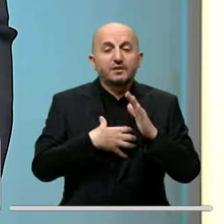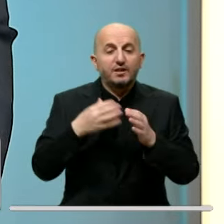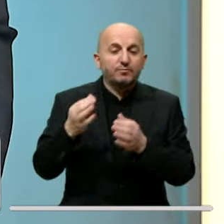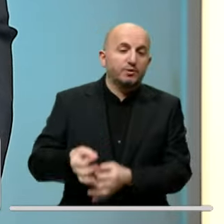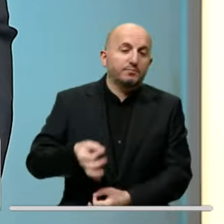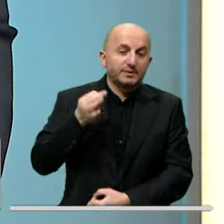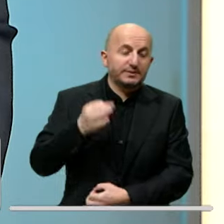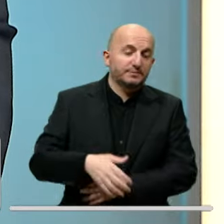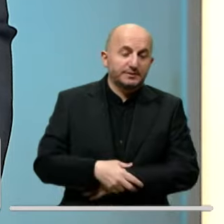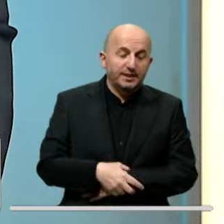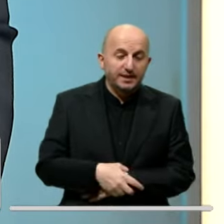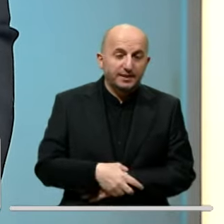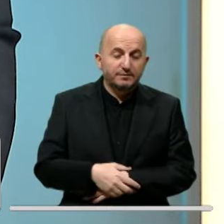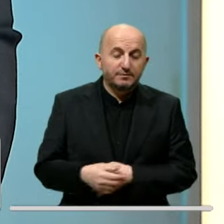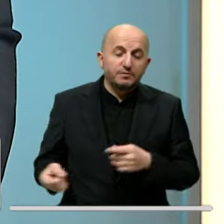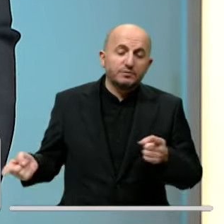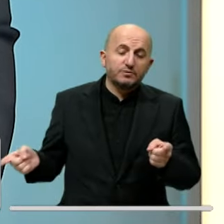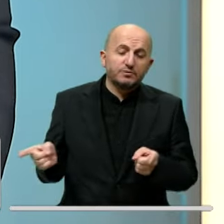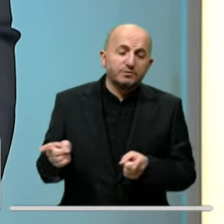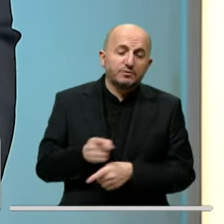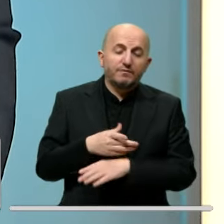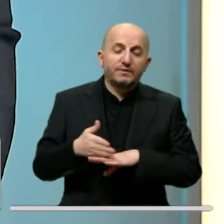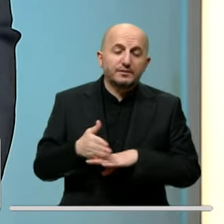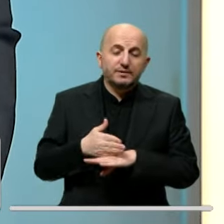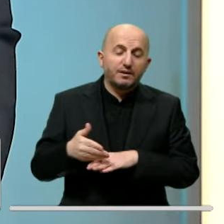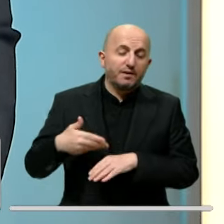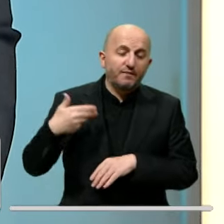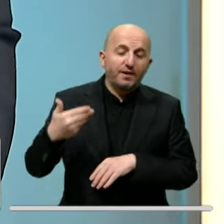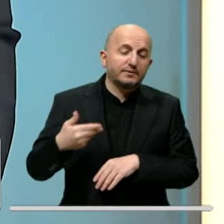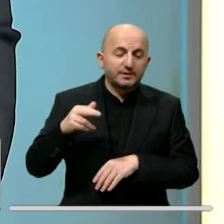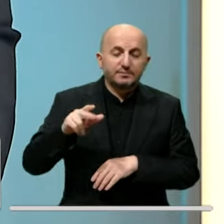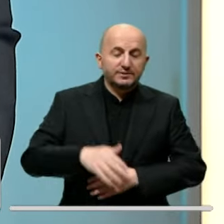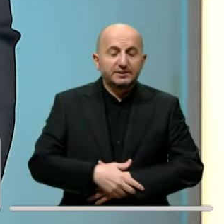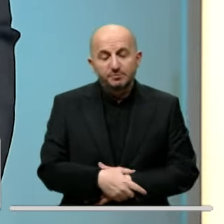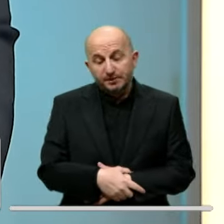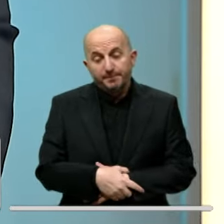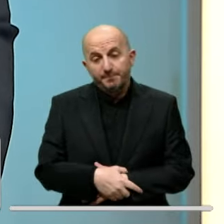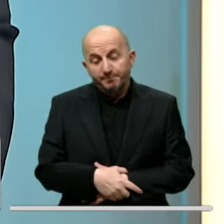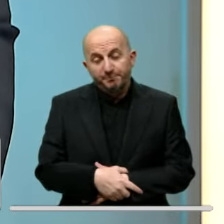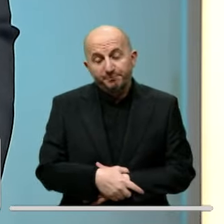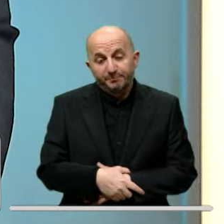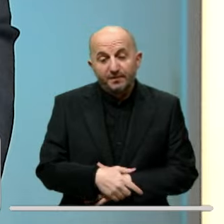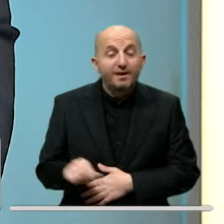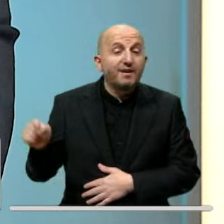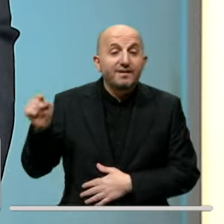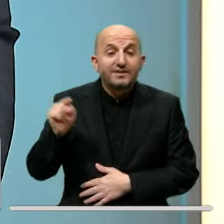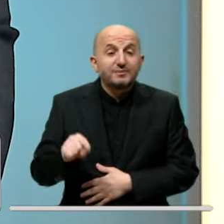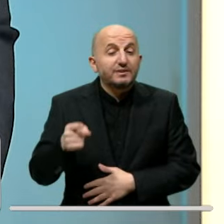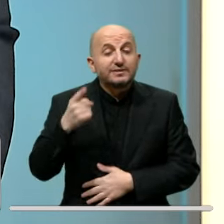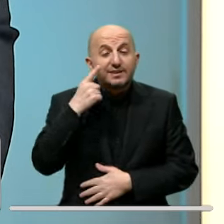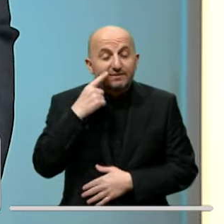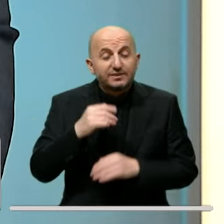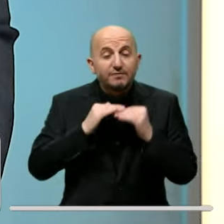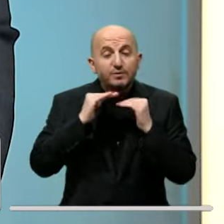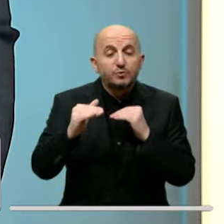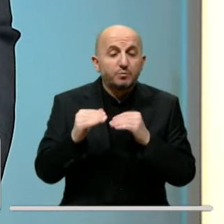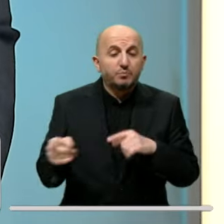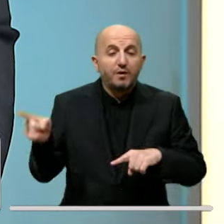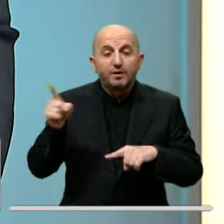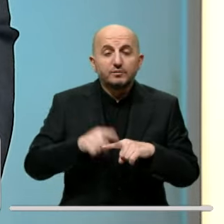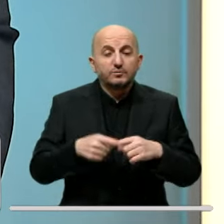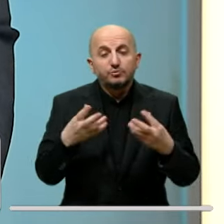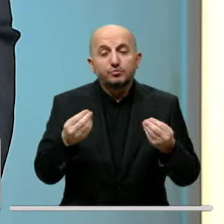kimse. Çeşitli vesilelerde ifade ettiğimiz gibi bunun devlete ve topluma katkısı